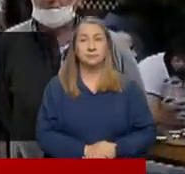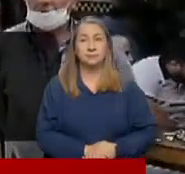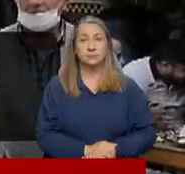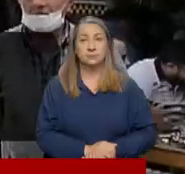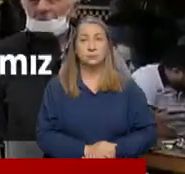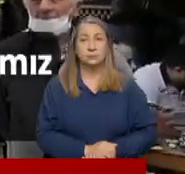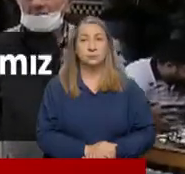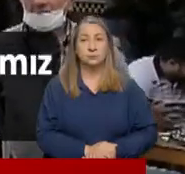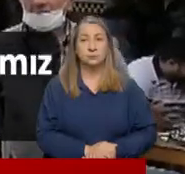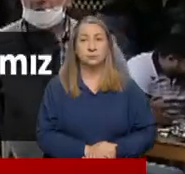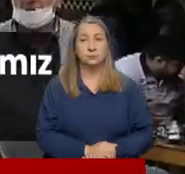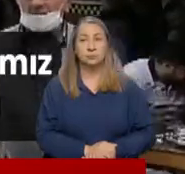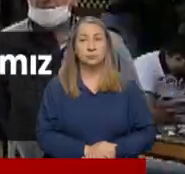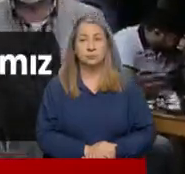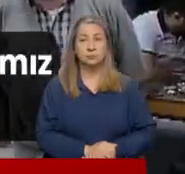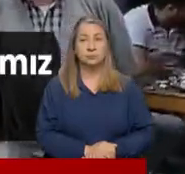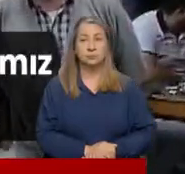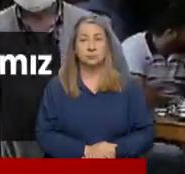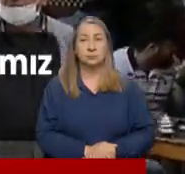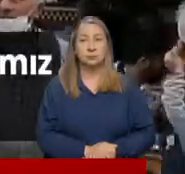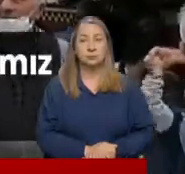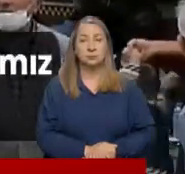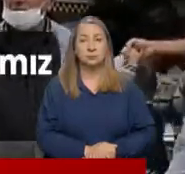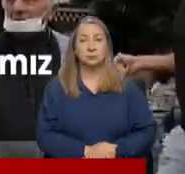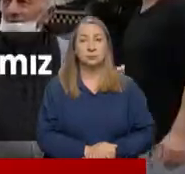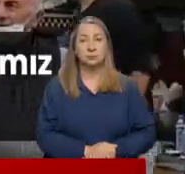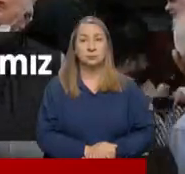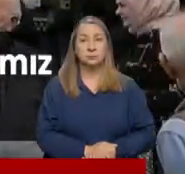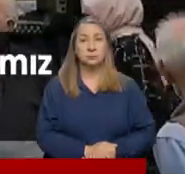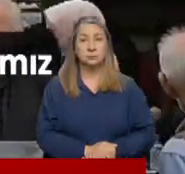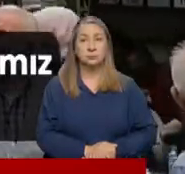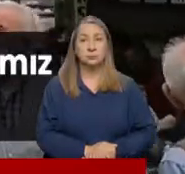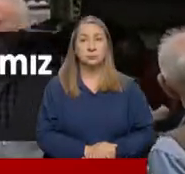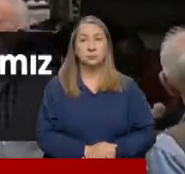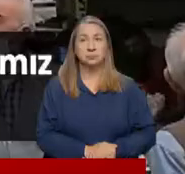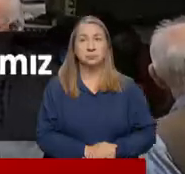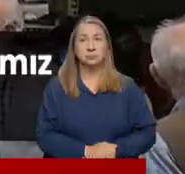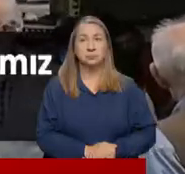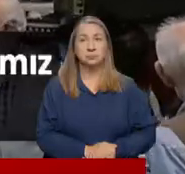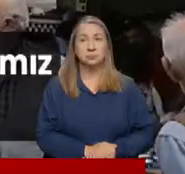yerleştirildiğinde bugün yaşadığımız o